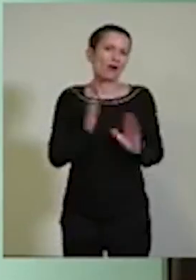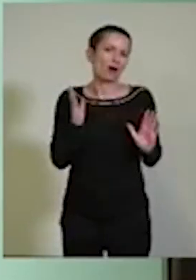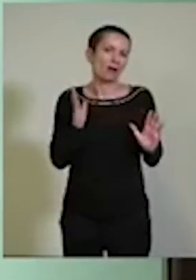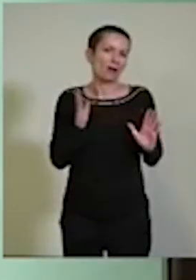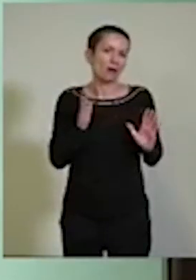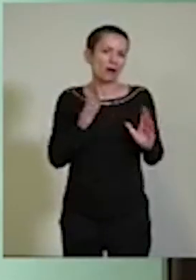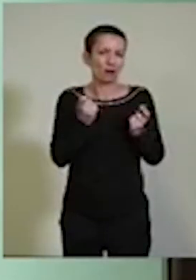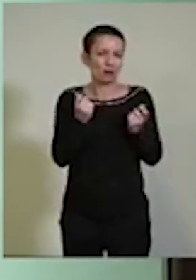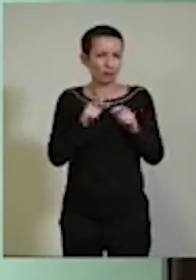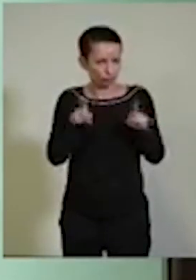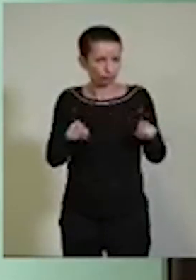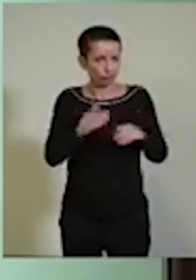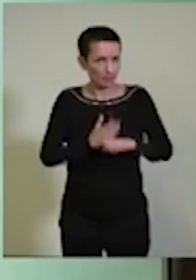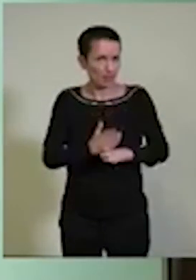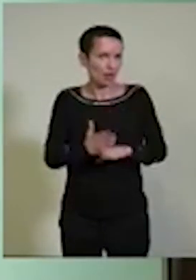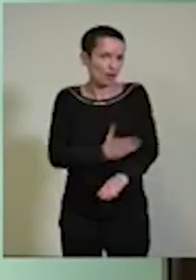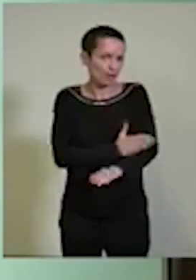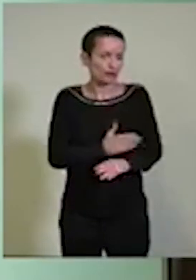enveloppes budgétaires.